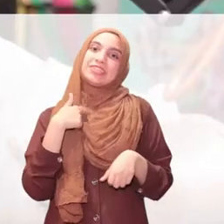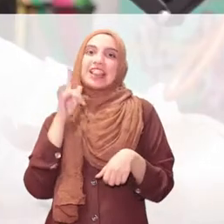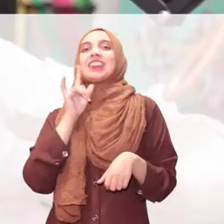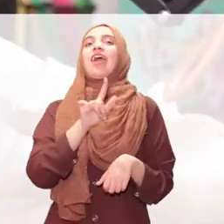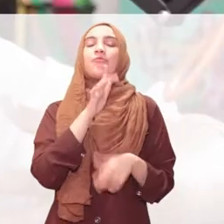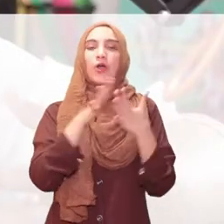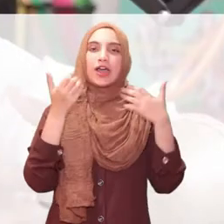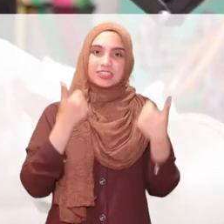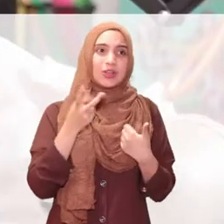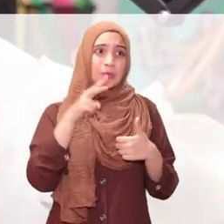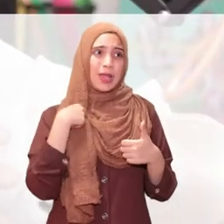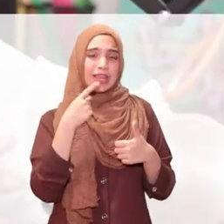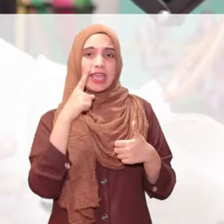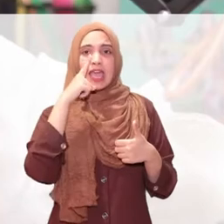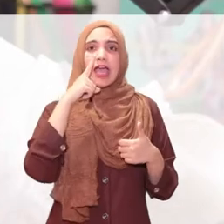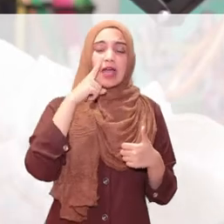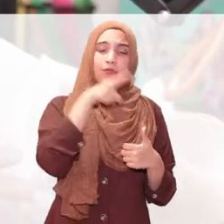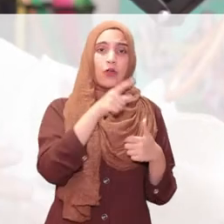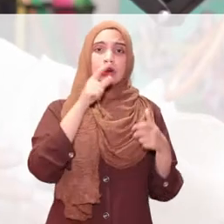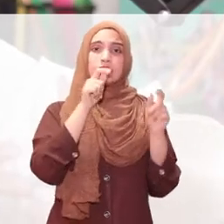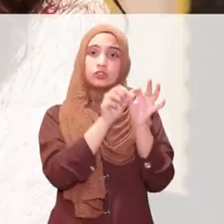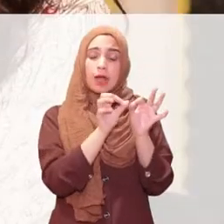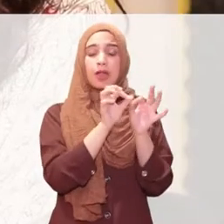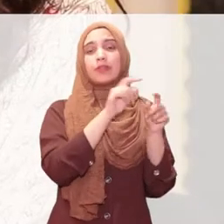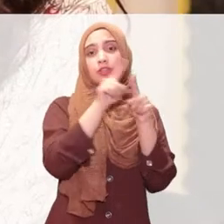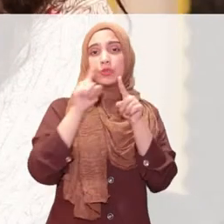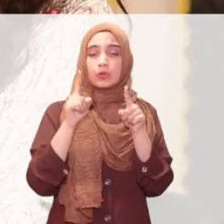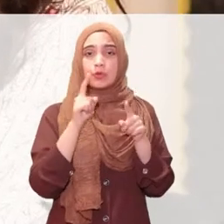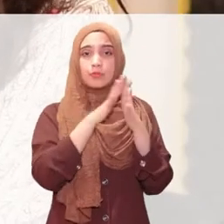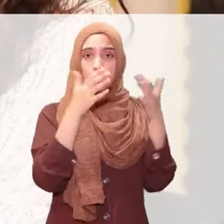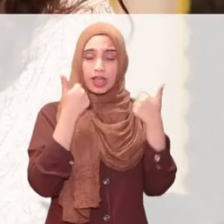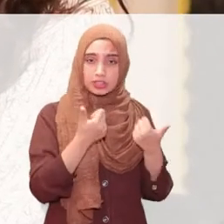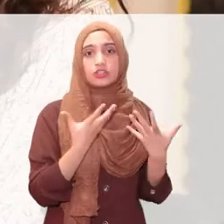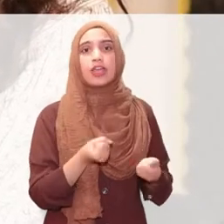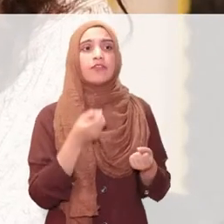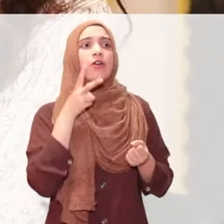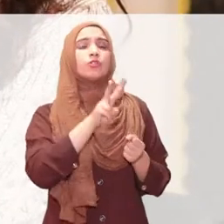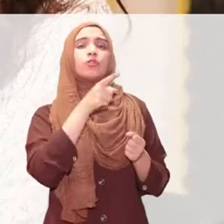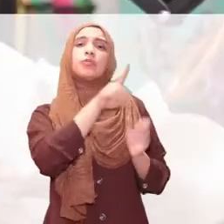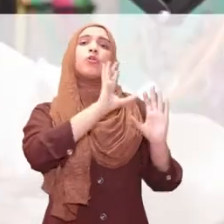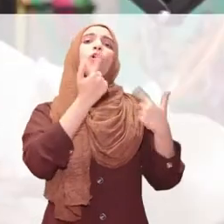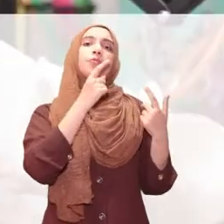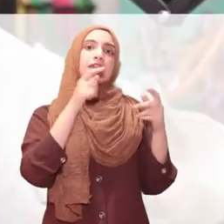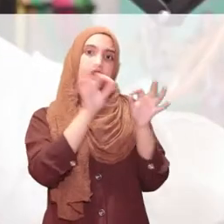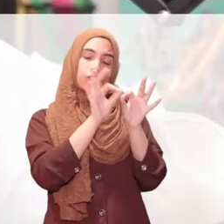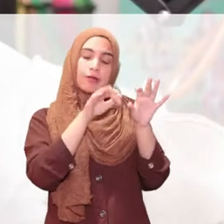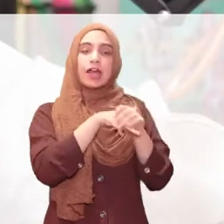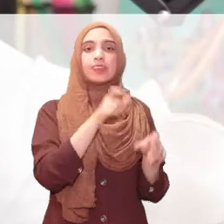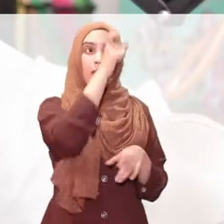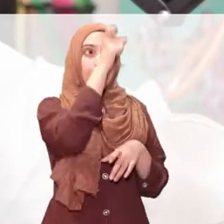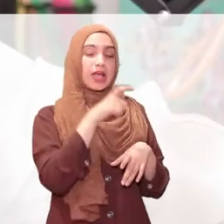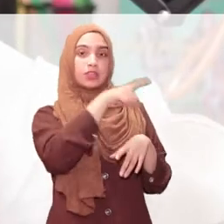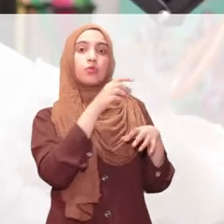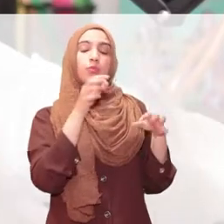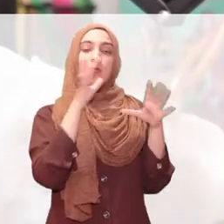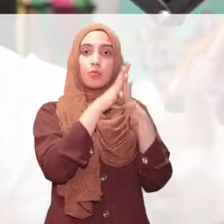139 यू ऑलवेज स्पीक लाइक रियली स्ट्रांग पर्सन रोल्स तथा व गुड बैकग्राउंड एंड इंपैक्ट ओं सोसायटी बट यू सेलिब्रेट